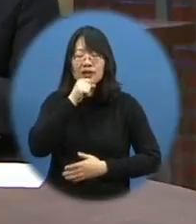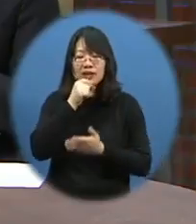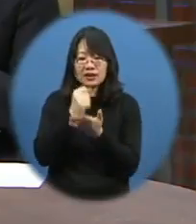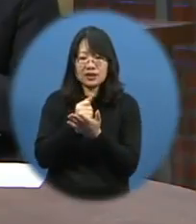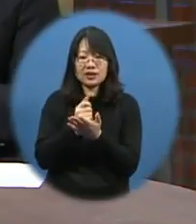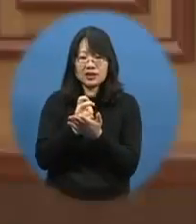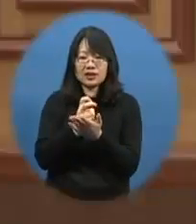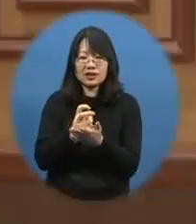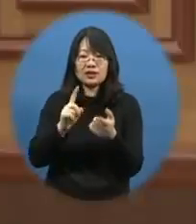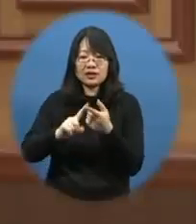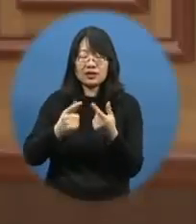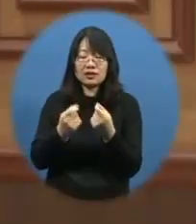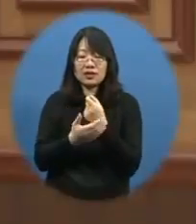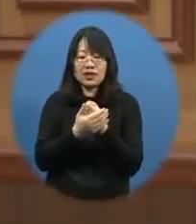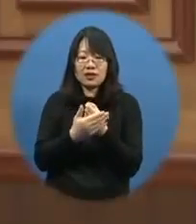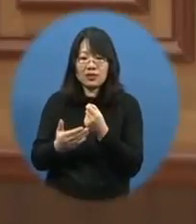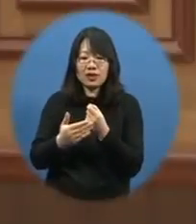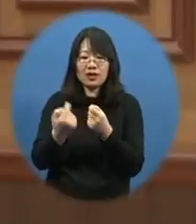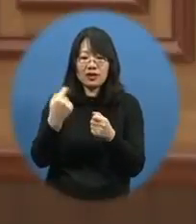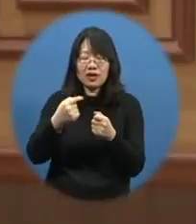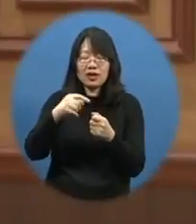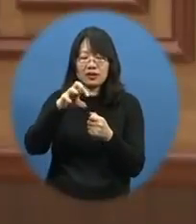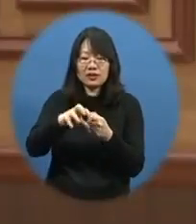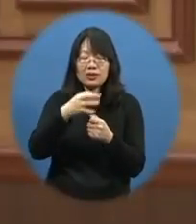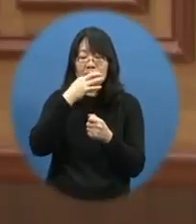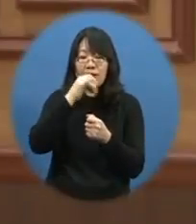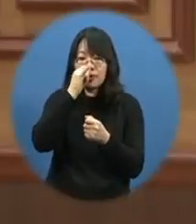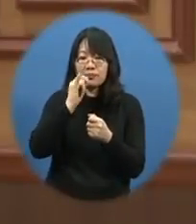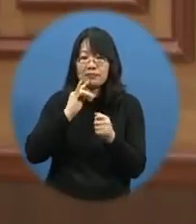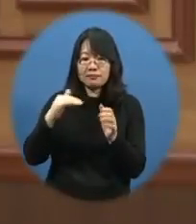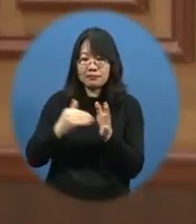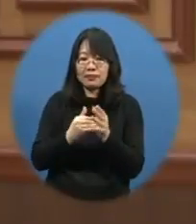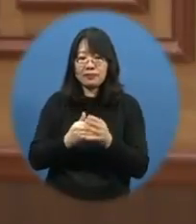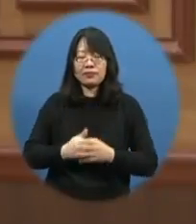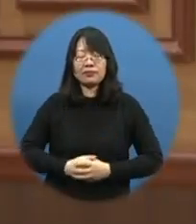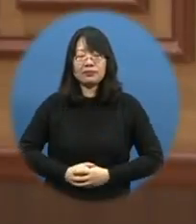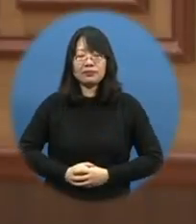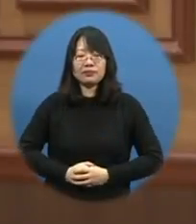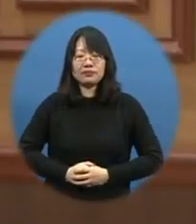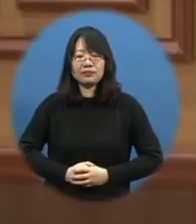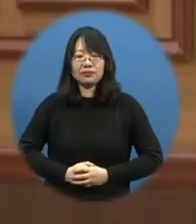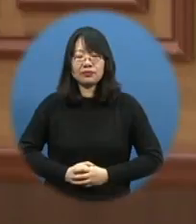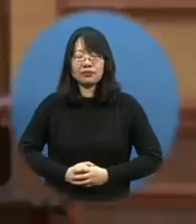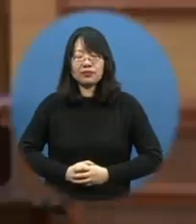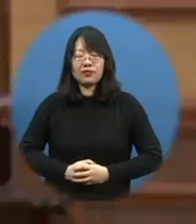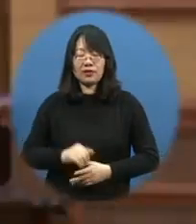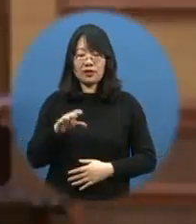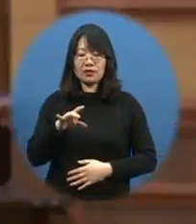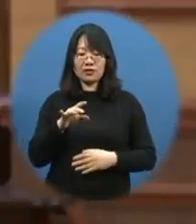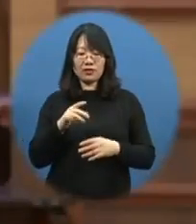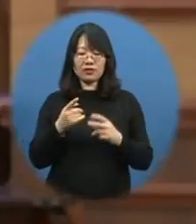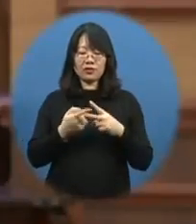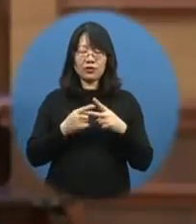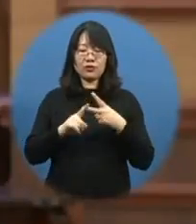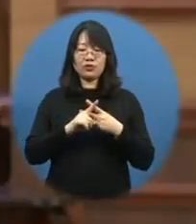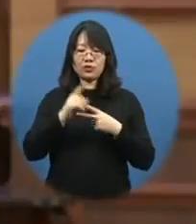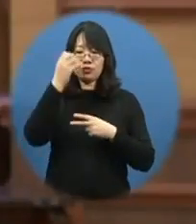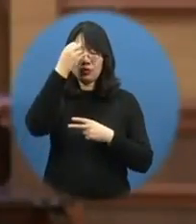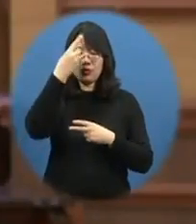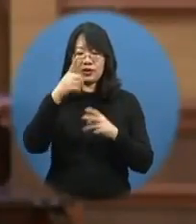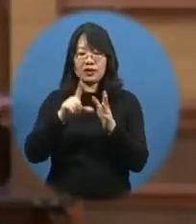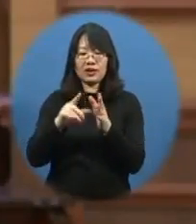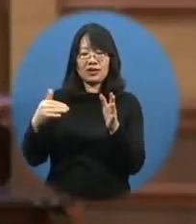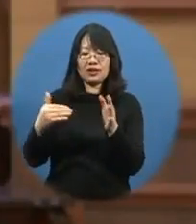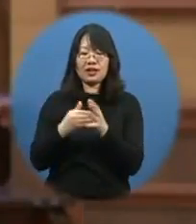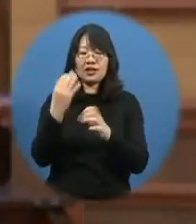그래서 우리 교육 현장에서는 바람직한 정책이다라고 보고 있습니다. 네. 그 초, 중, 고1